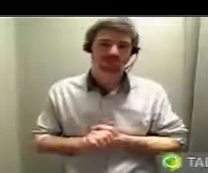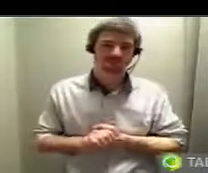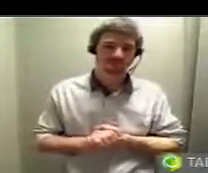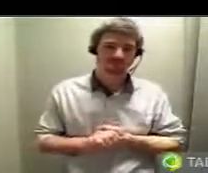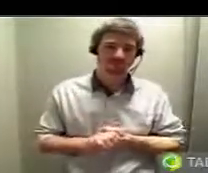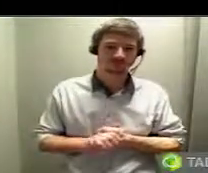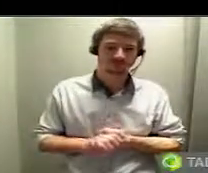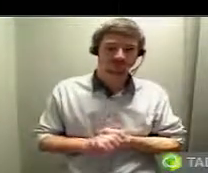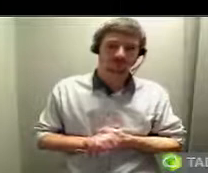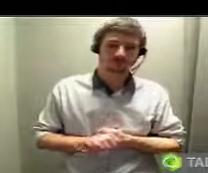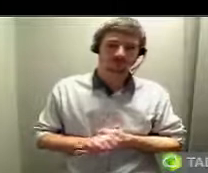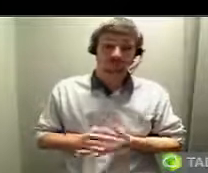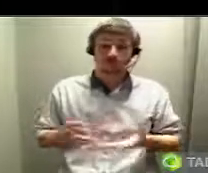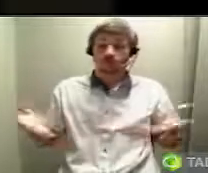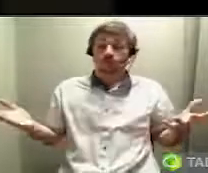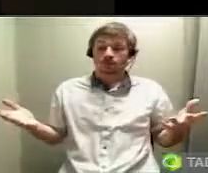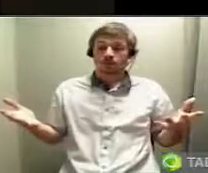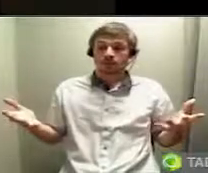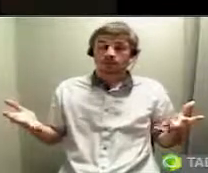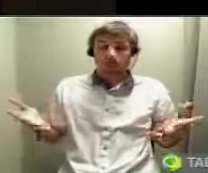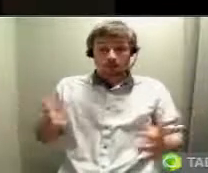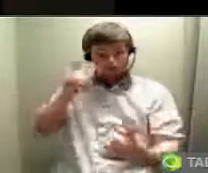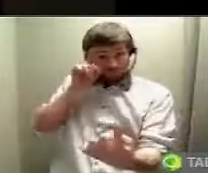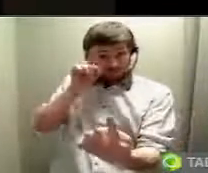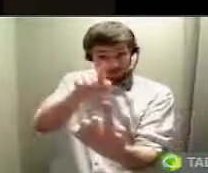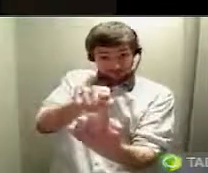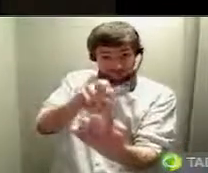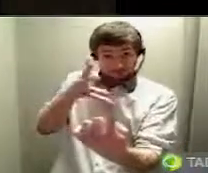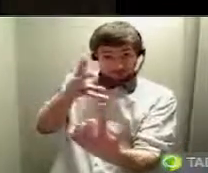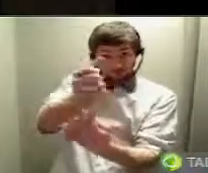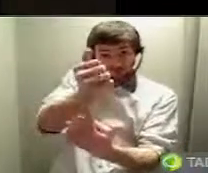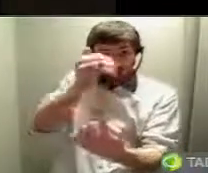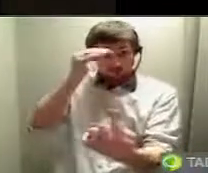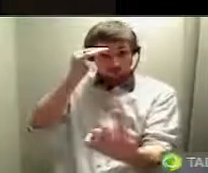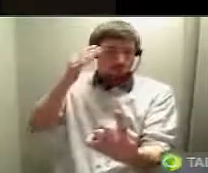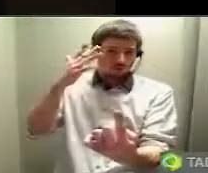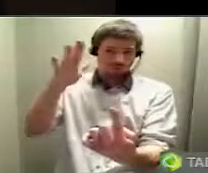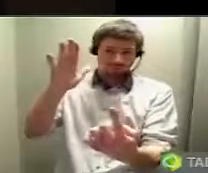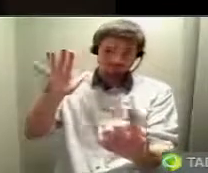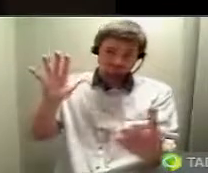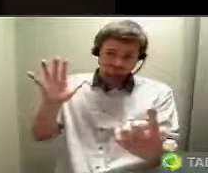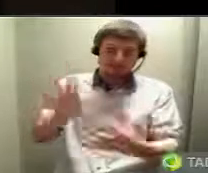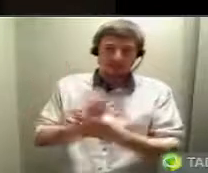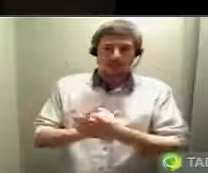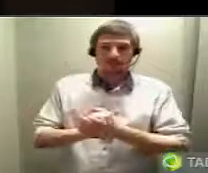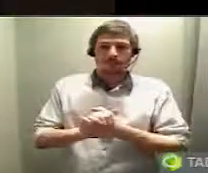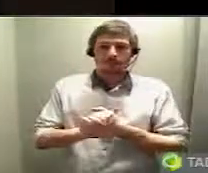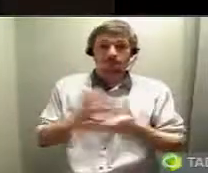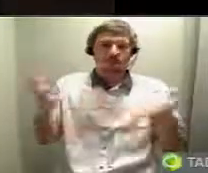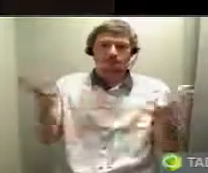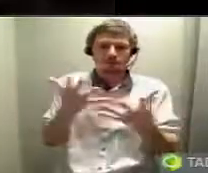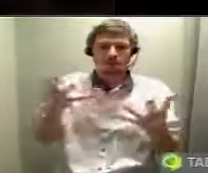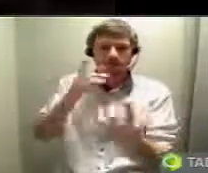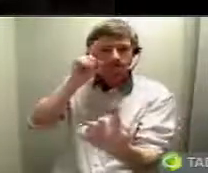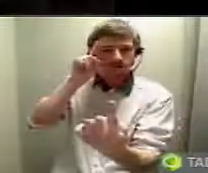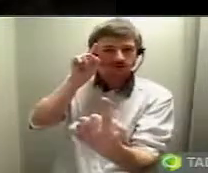On est loin d'avoir relevé le défi et gagné le pari. Lesquels ? Notre société